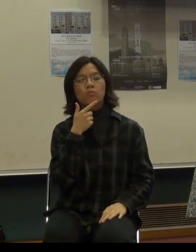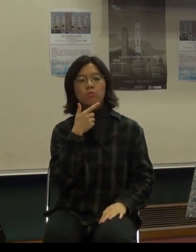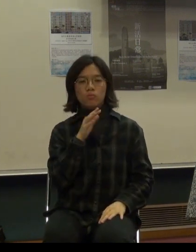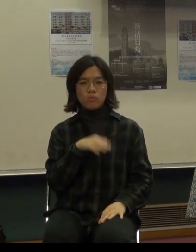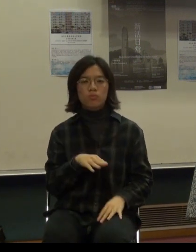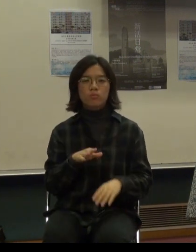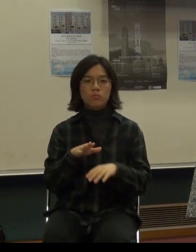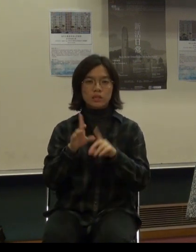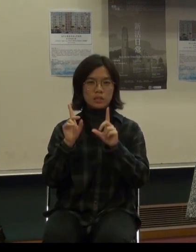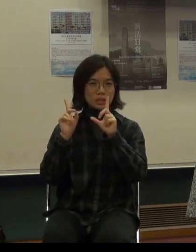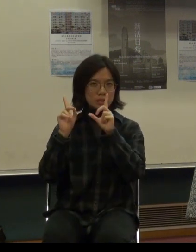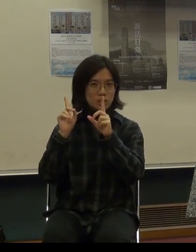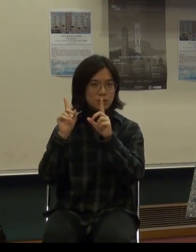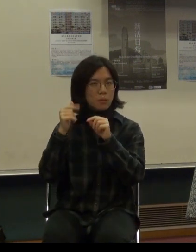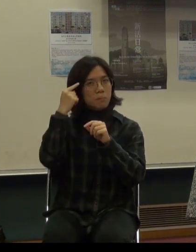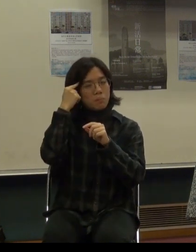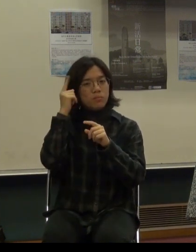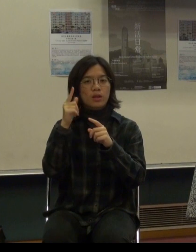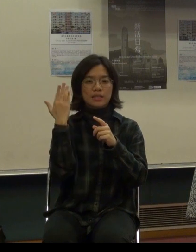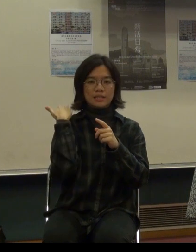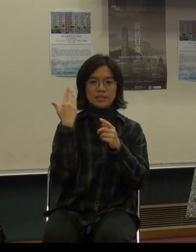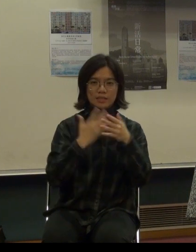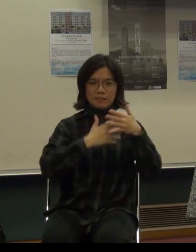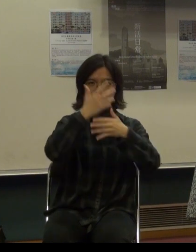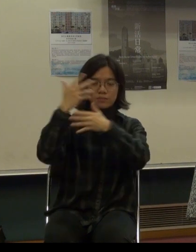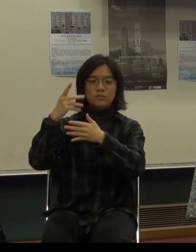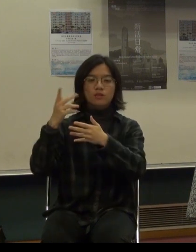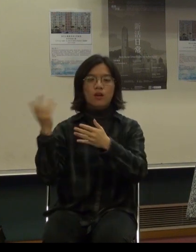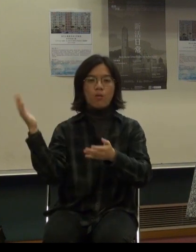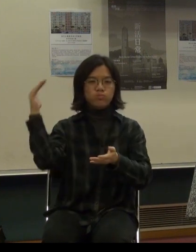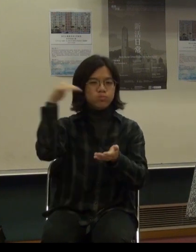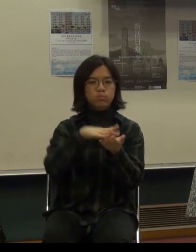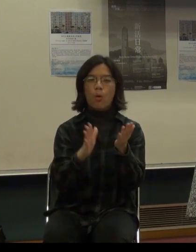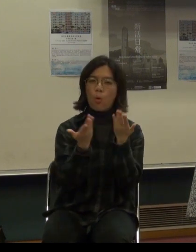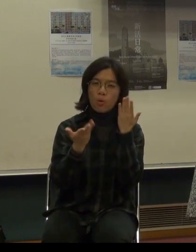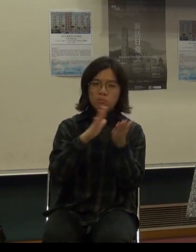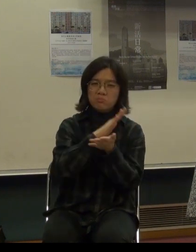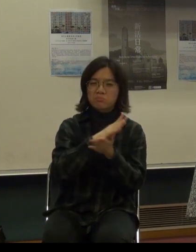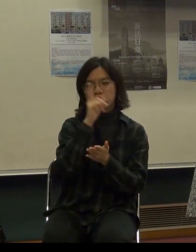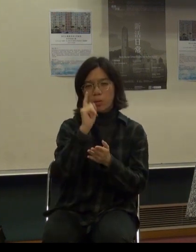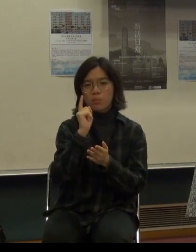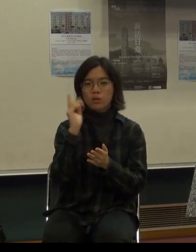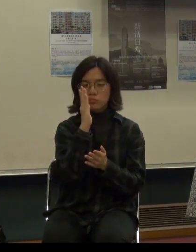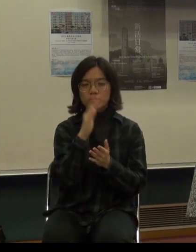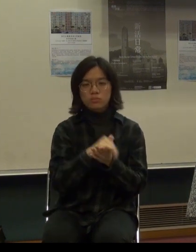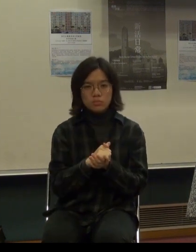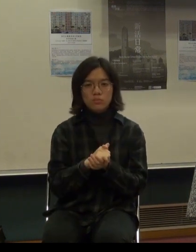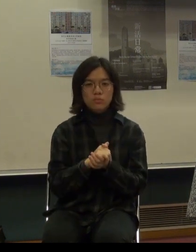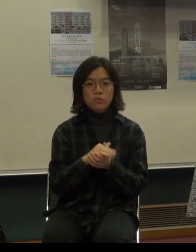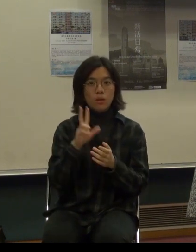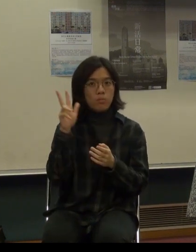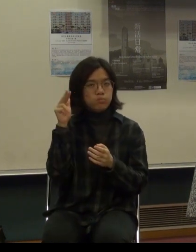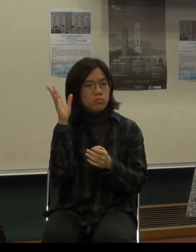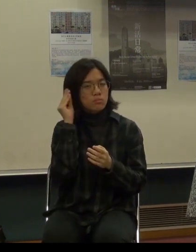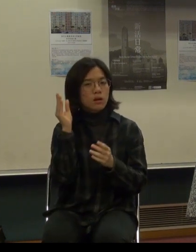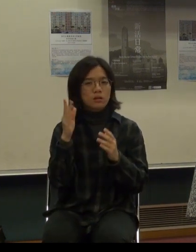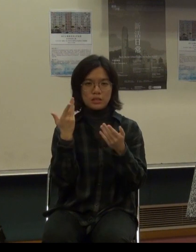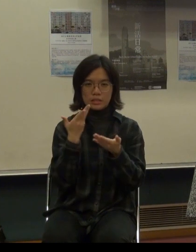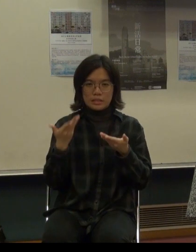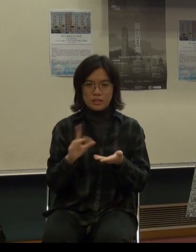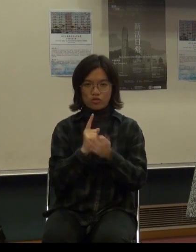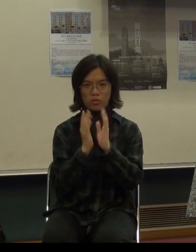呢一堆咁嘅建築咧，遺留落嚟，經過100年咧，我聽到現代咧。就係呢100年裏